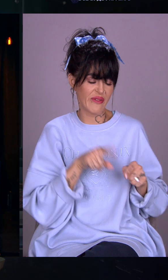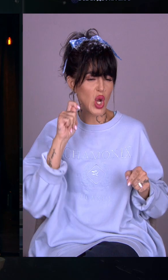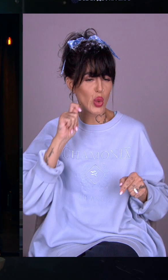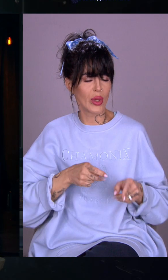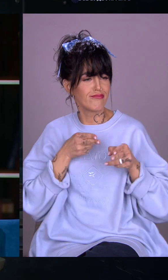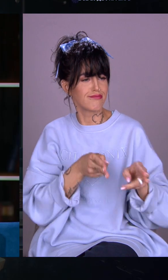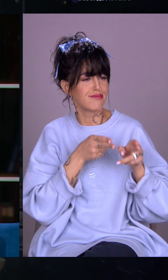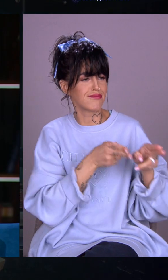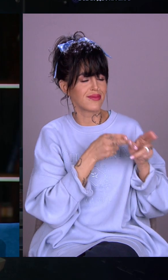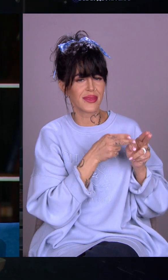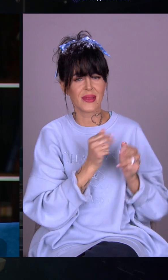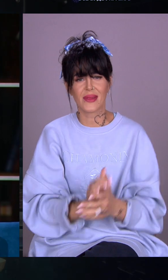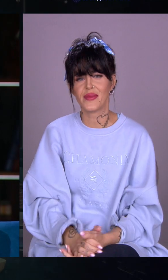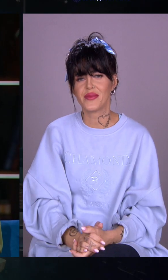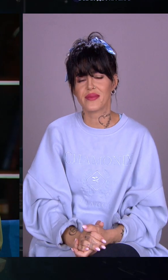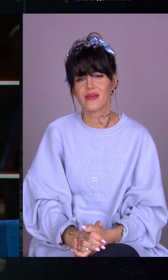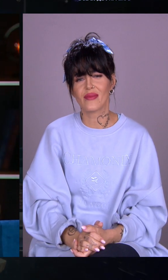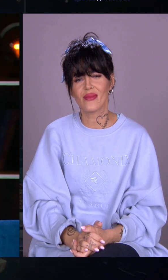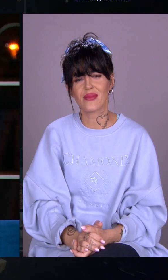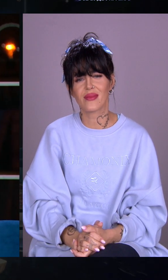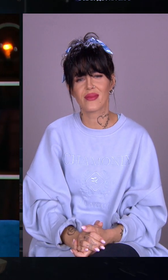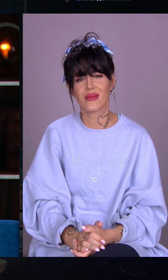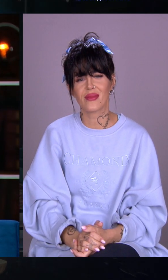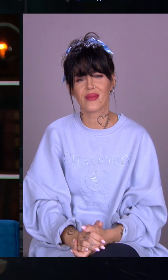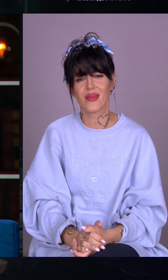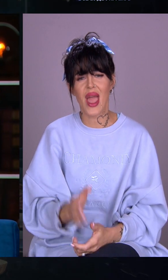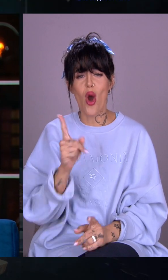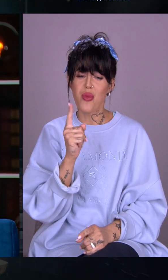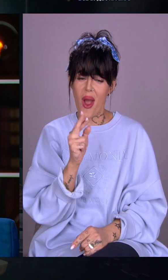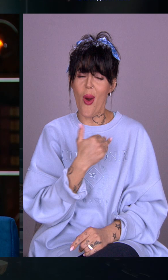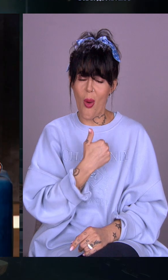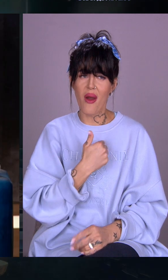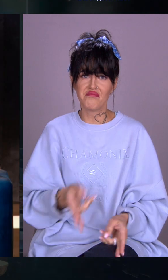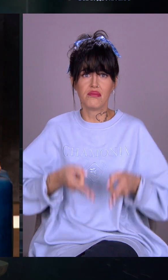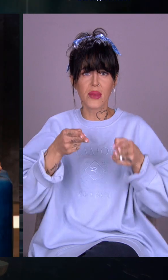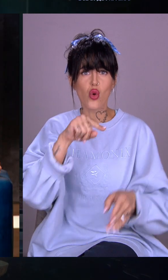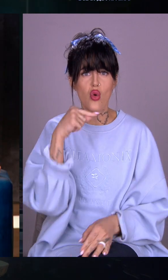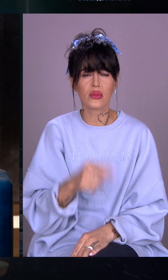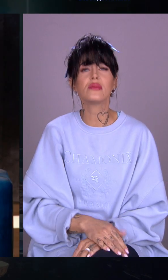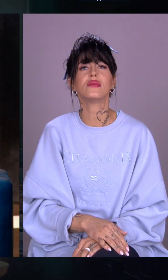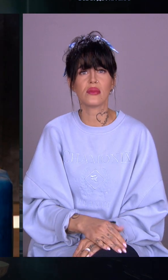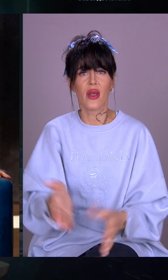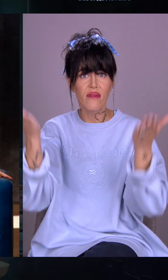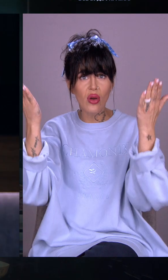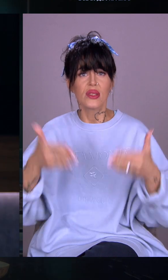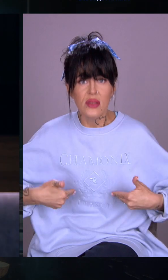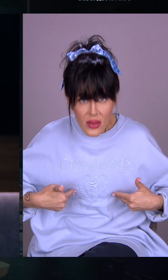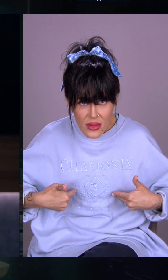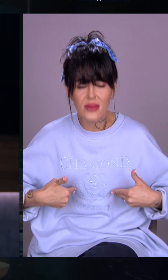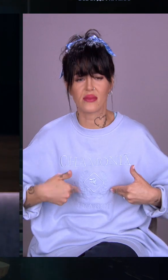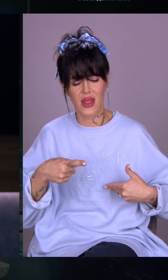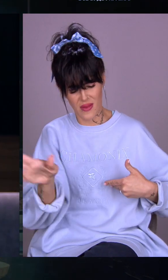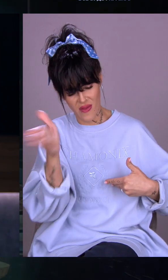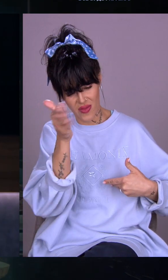Я хочу, щоб ці часи настали. Да, щоб ми заїхали і сказали. Здрасте. Здрасте. А ну, отсюда. Так, хлопці,